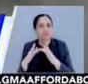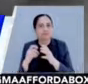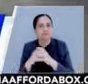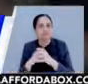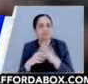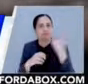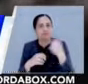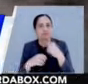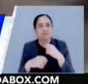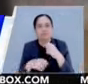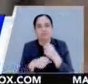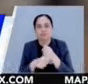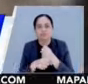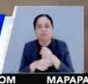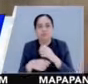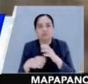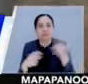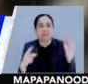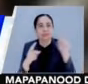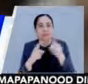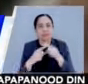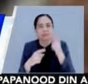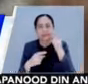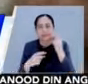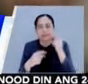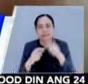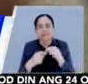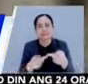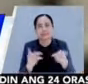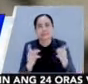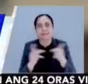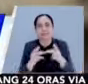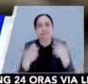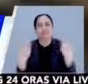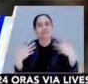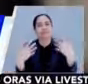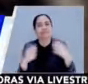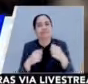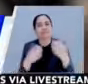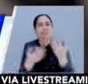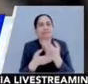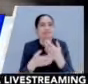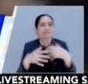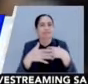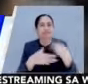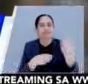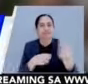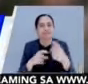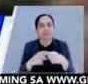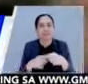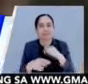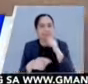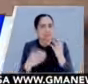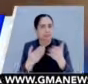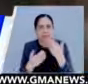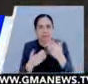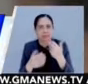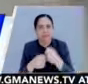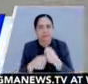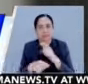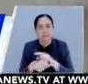2022 hanggang sumugal sa pwestong alfresco noong 2023. Hindi raw madali ang sipa ng kanilang